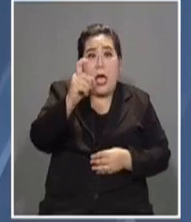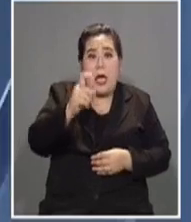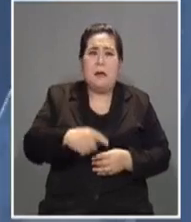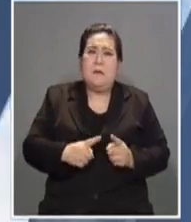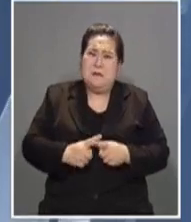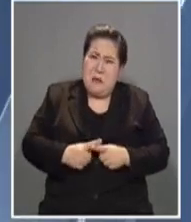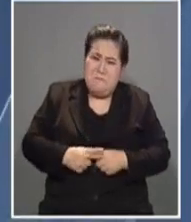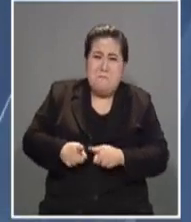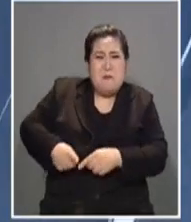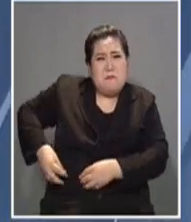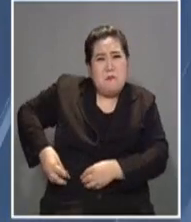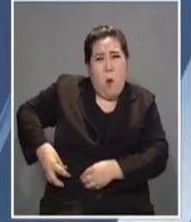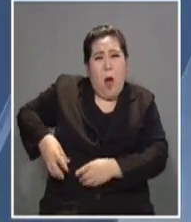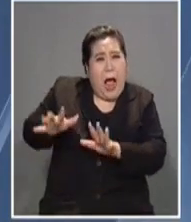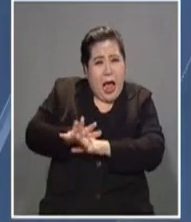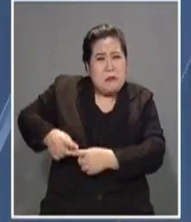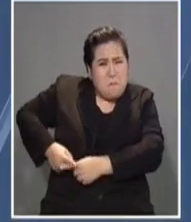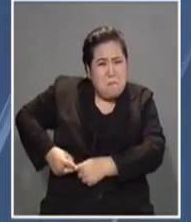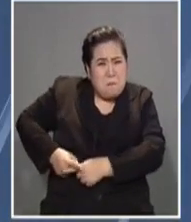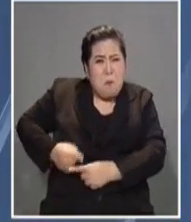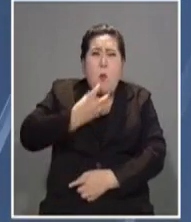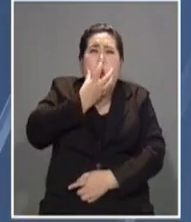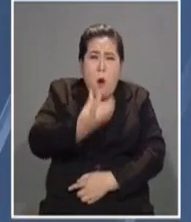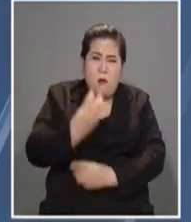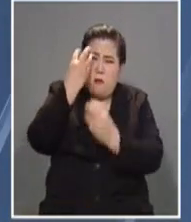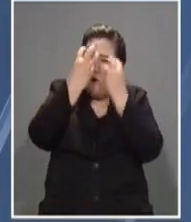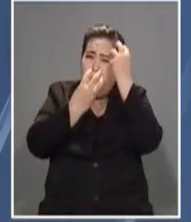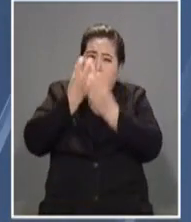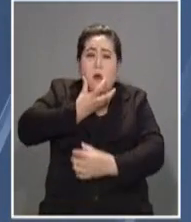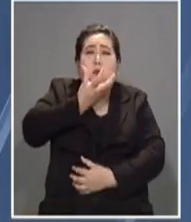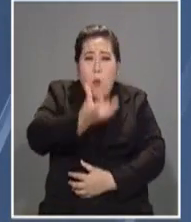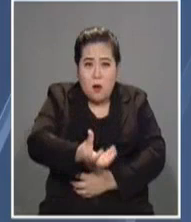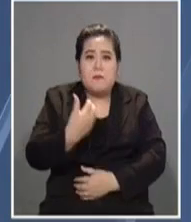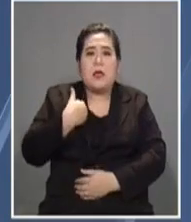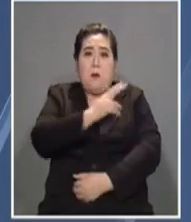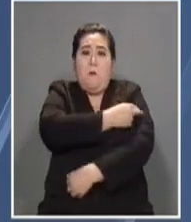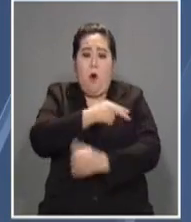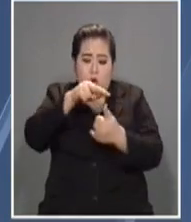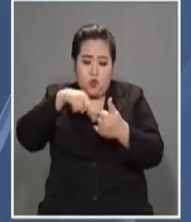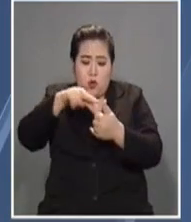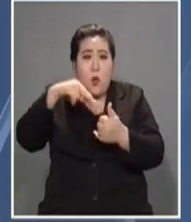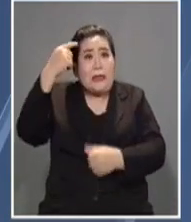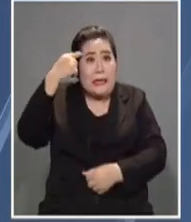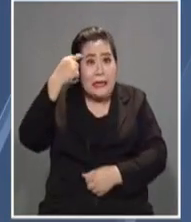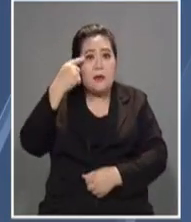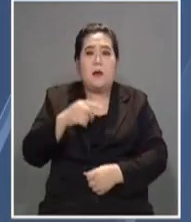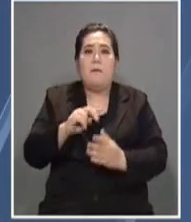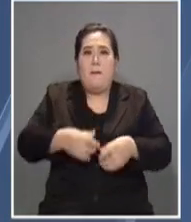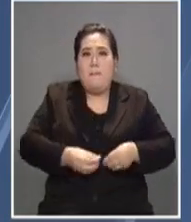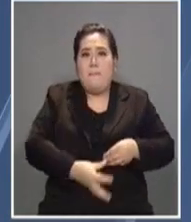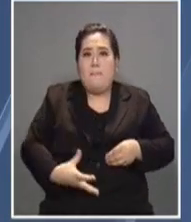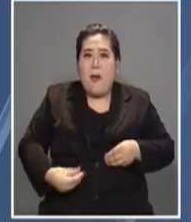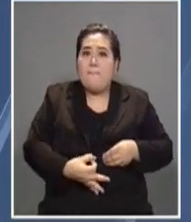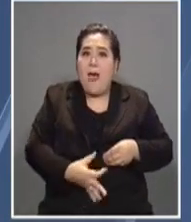ไส้ติ่งอักเสบนี่นะครับแล้วอาจจะทำให้วินิจฉัยผิดพลาดเป็นโรคแผลในกระเพาะอาหารหรือ